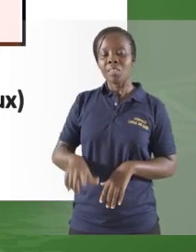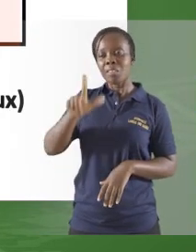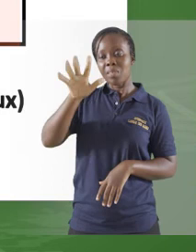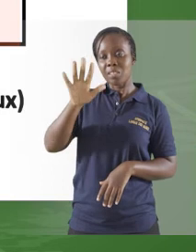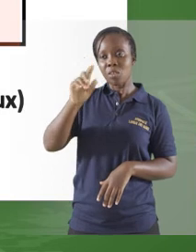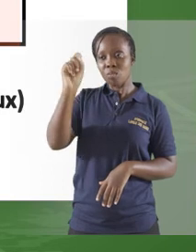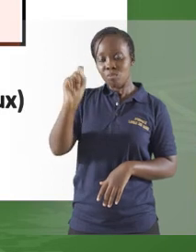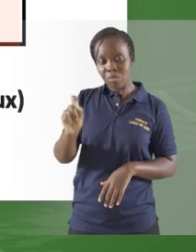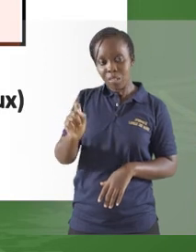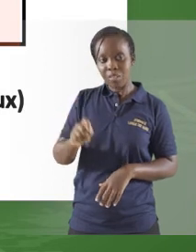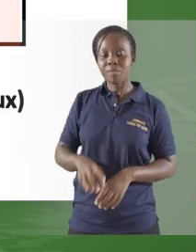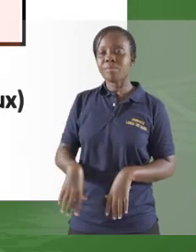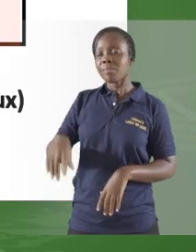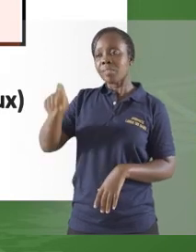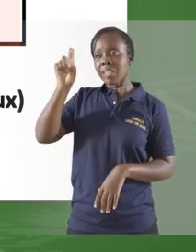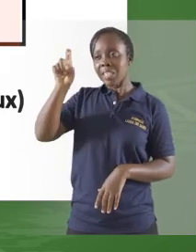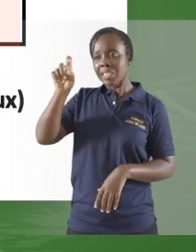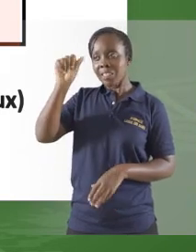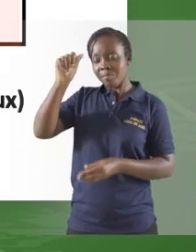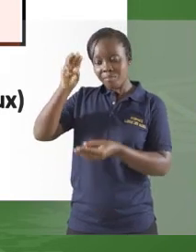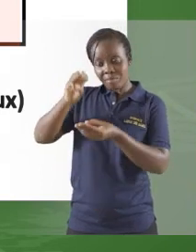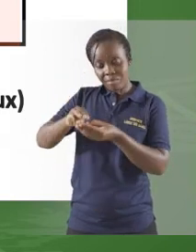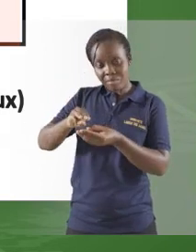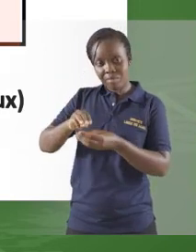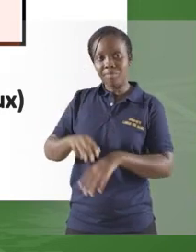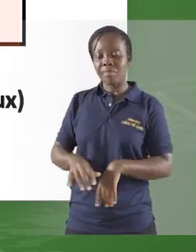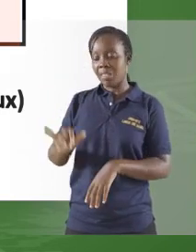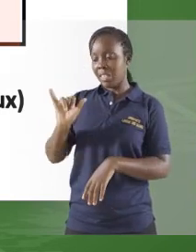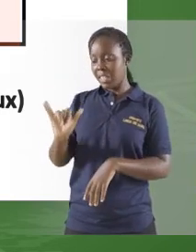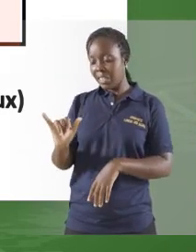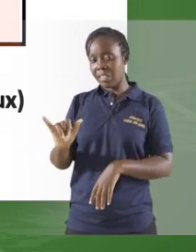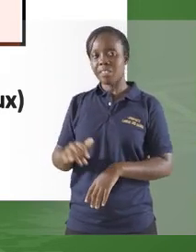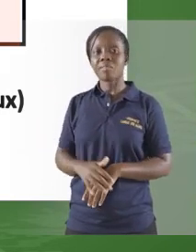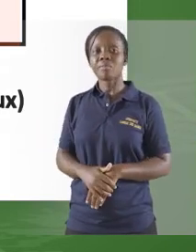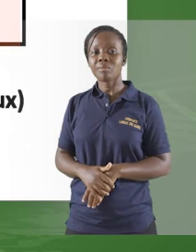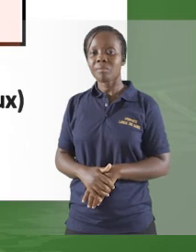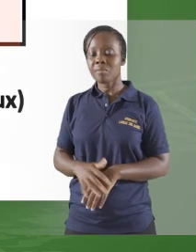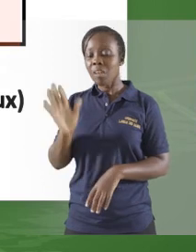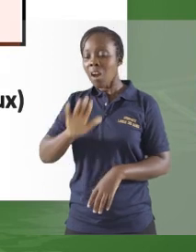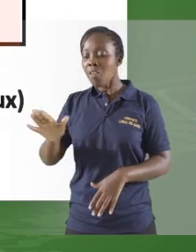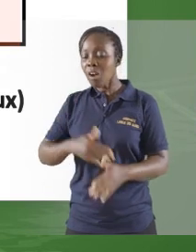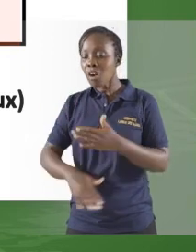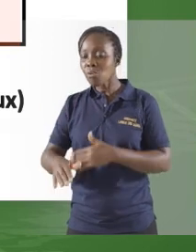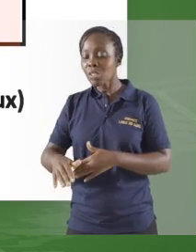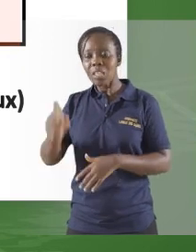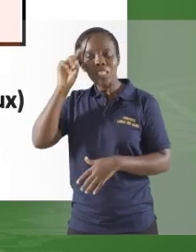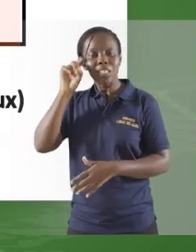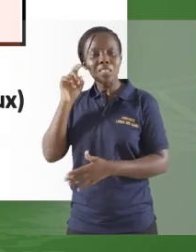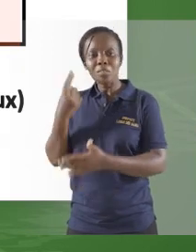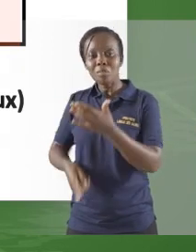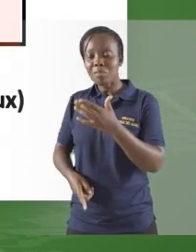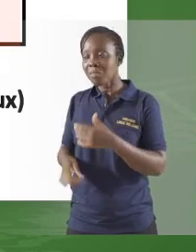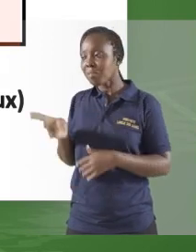25% X petit a, Y. L'individu ici